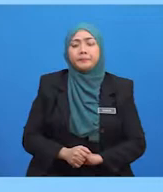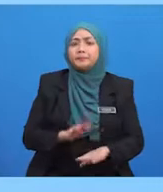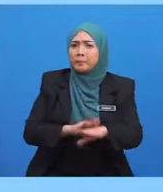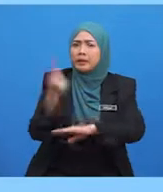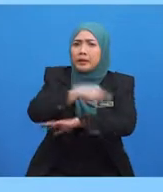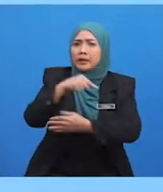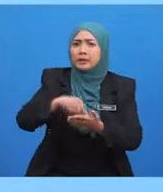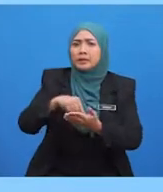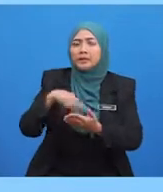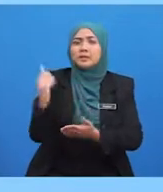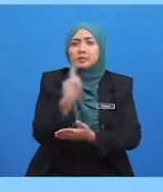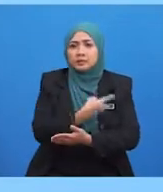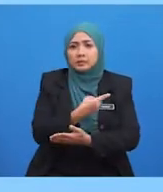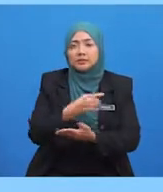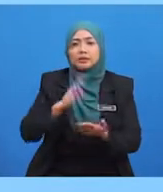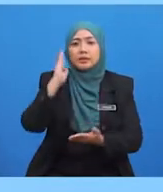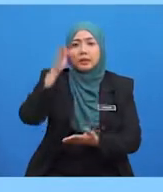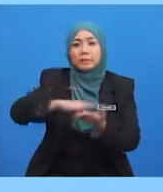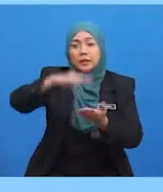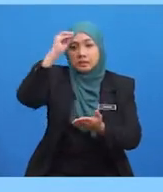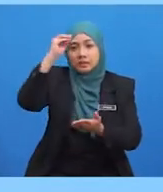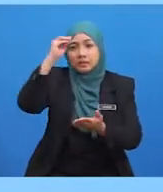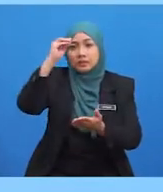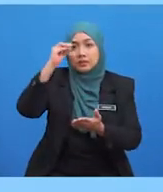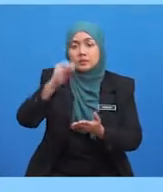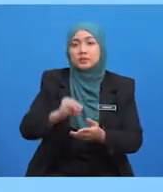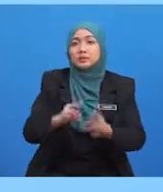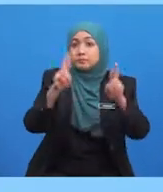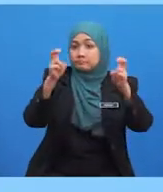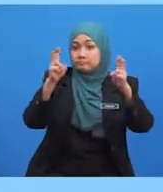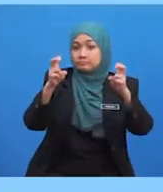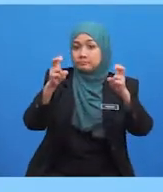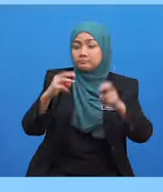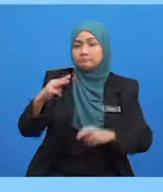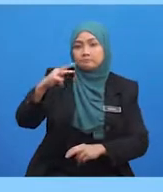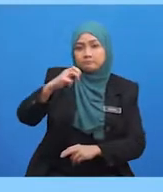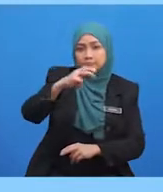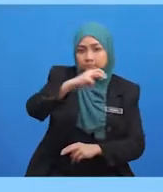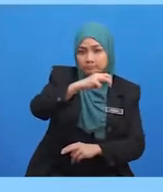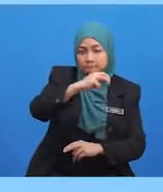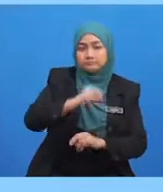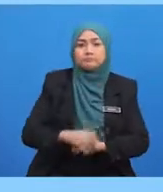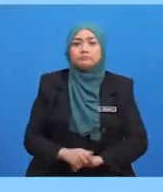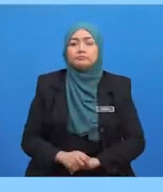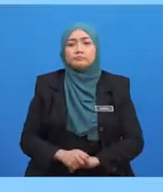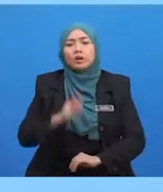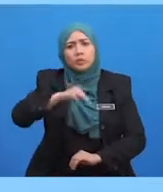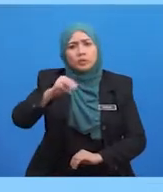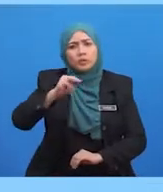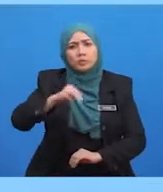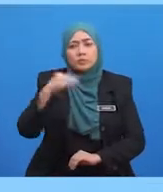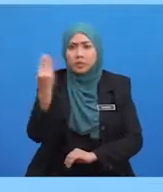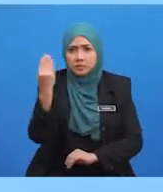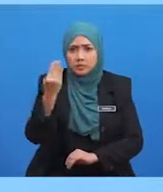6, Unit 3, iaitu Mikroorganisma. Murid-murid biasa dengar tentang pelbagai penyakit yang